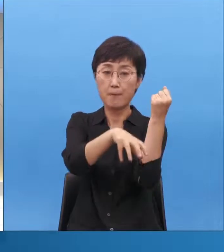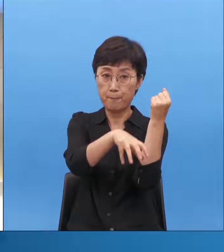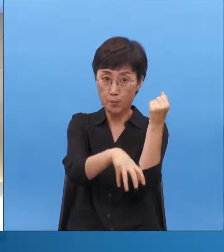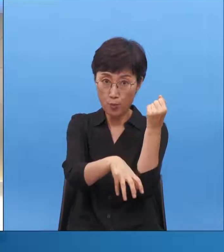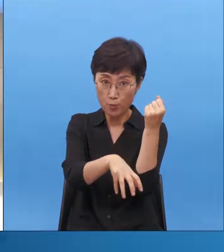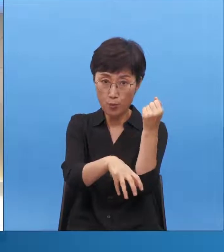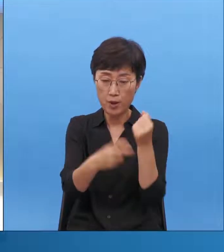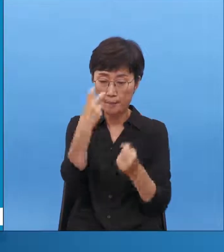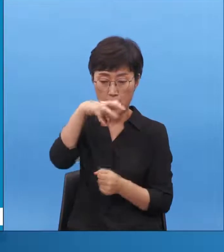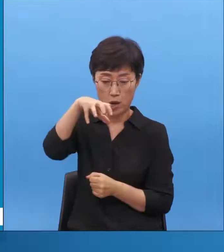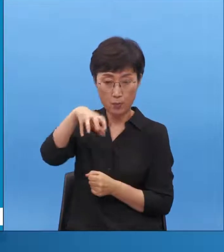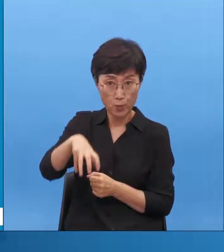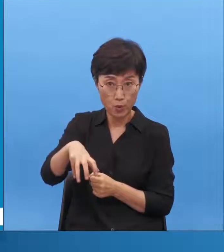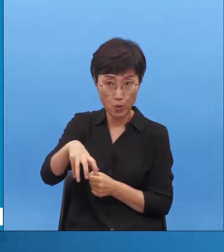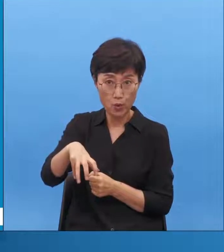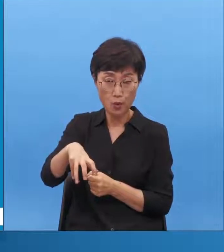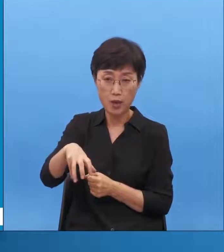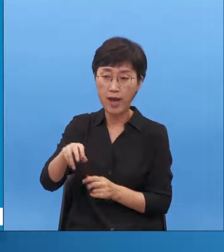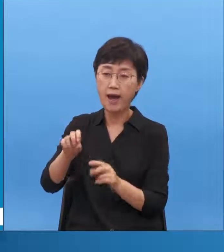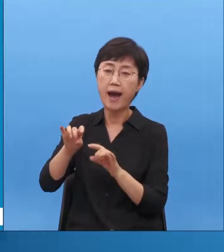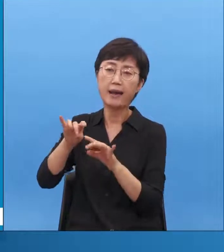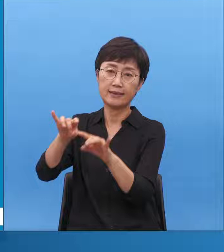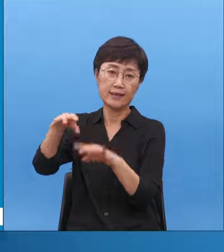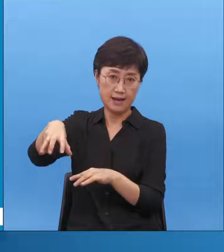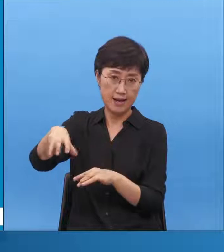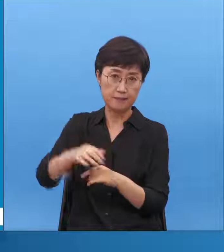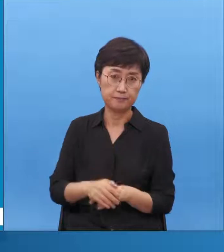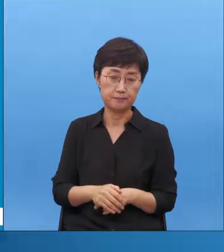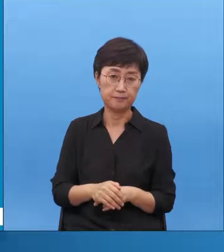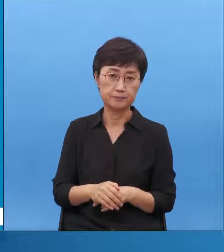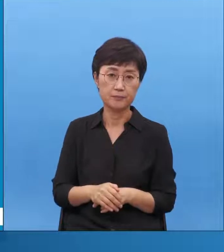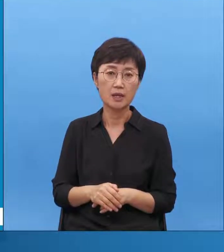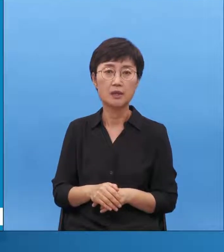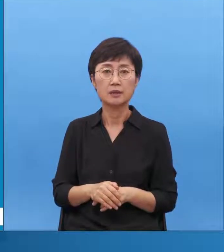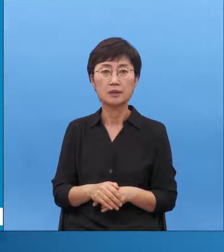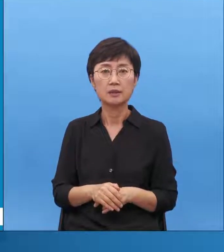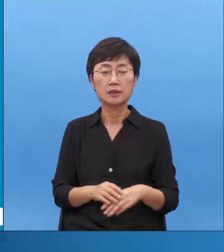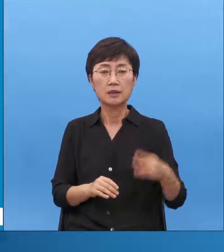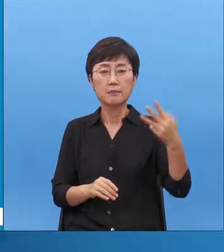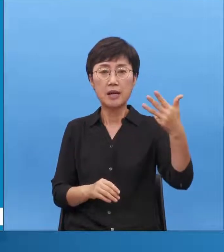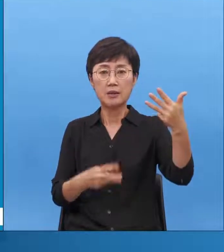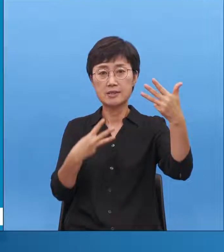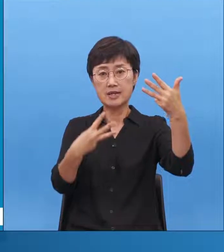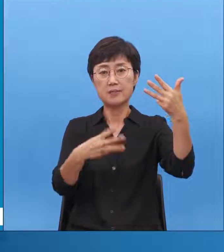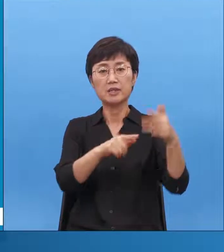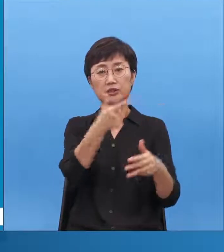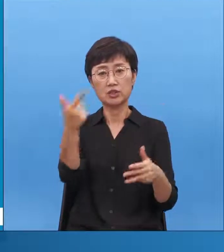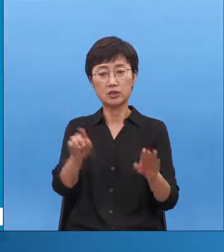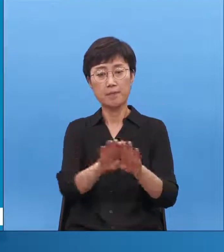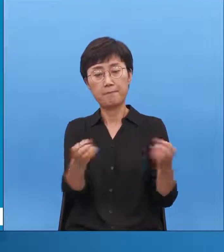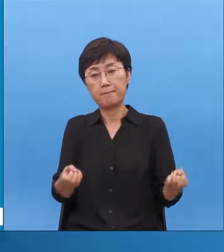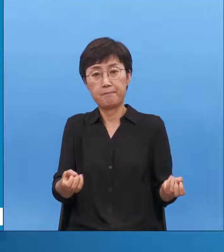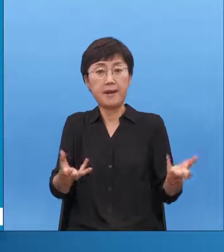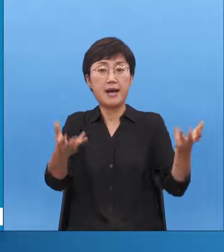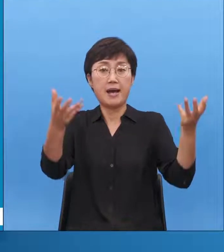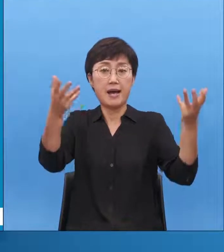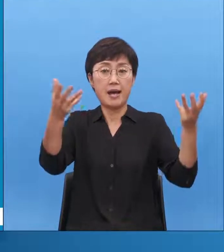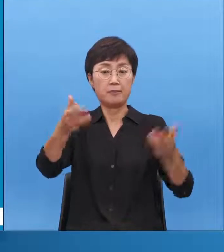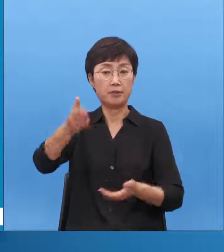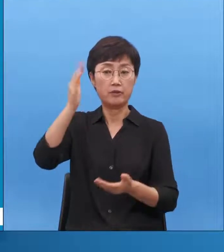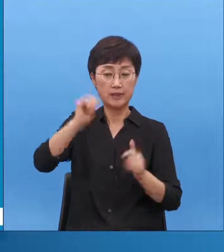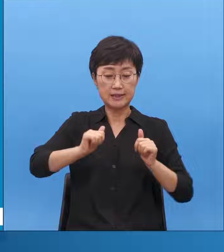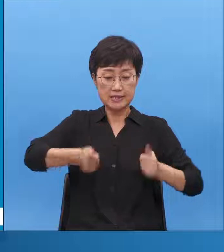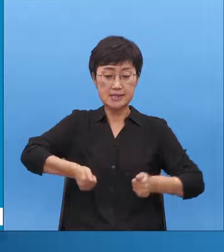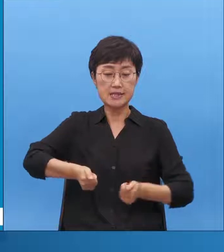3일간 열립니다. 3일 저녁 7시 개막식과 함께 류광수 목사가 대회 여정을 시작하고 메시지